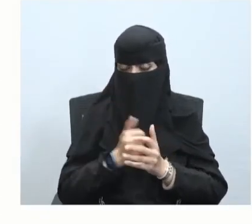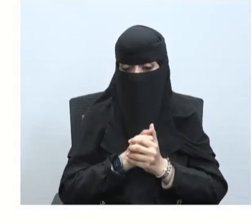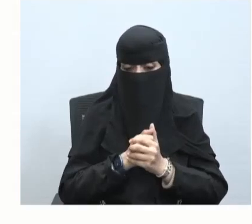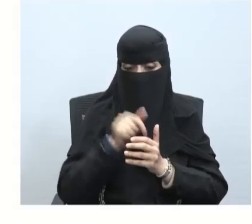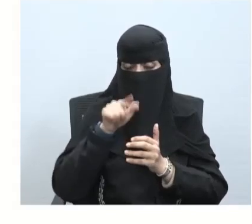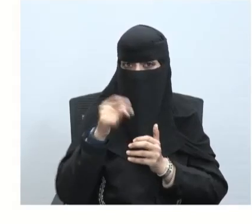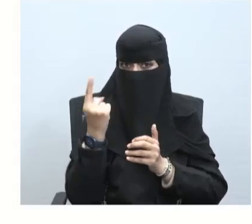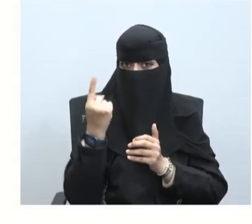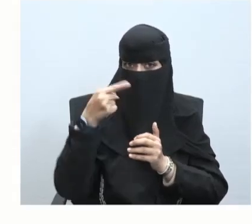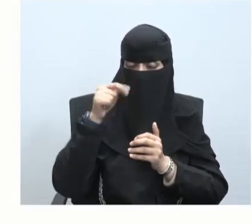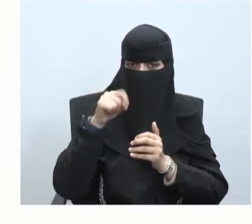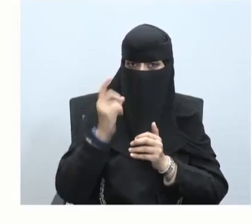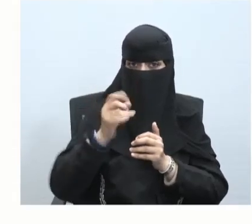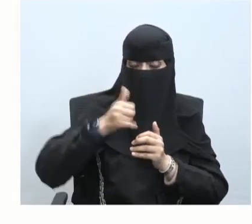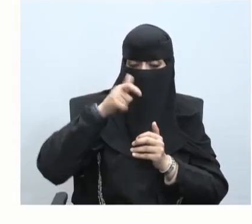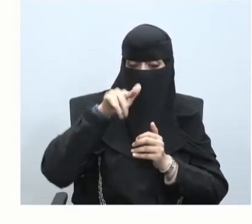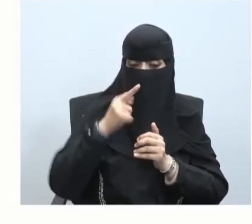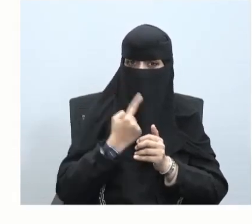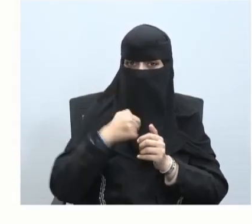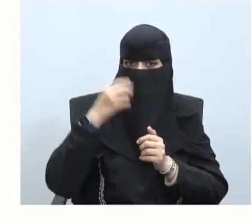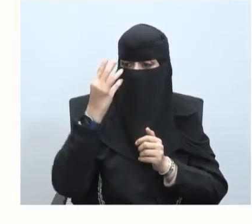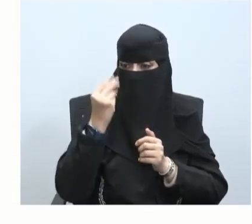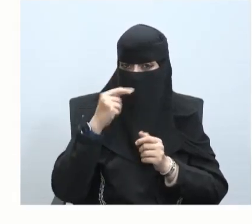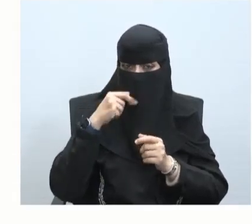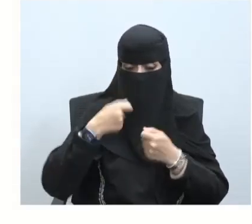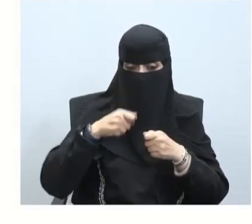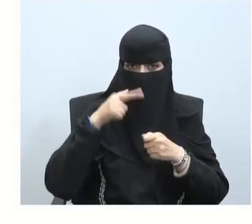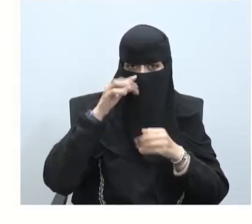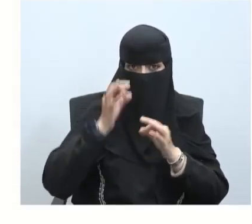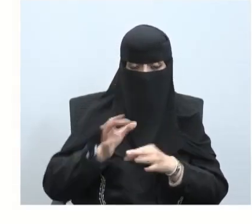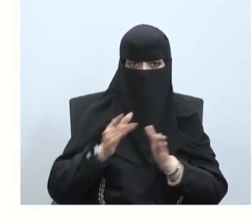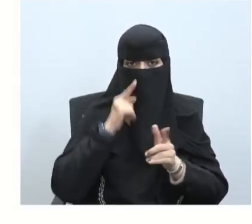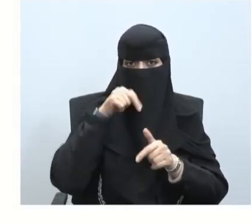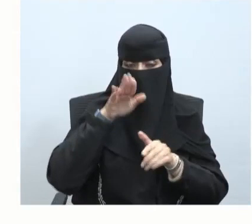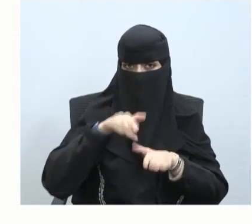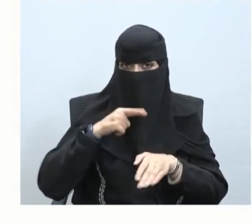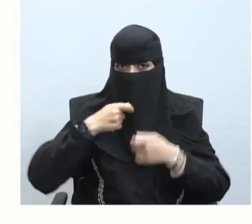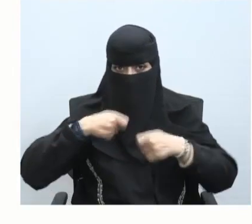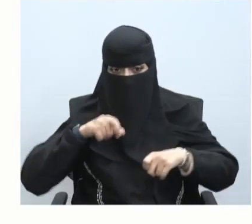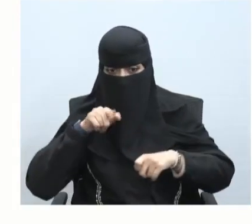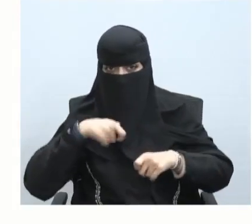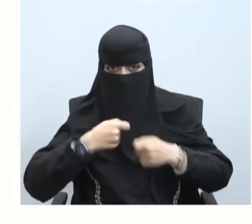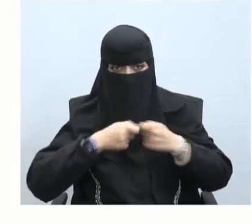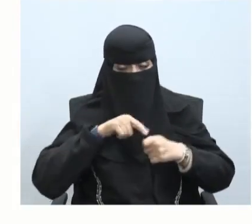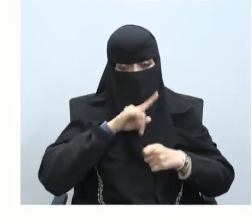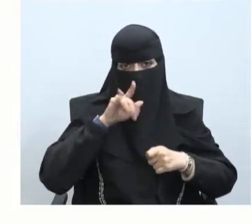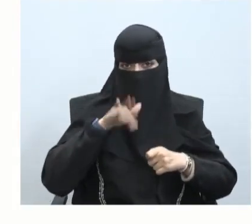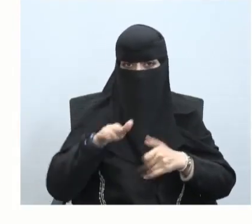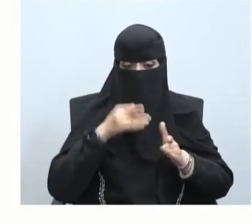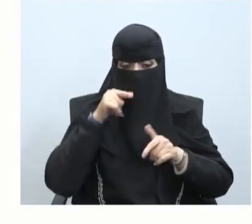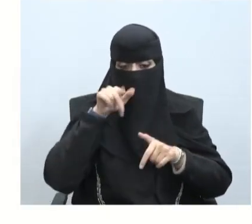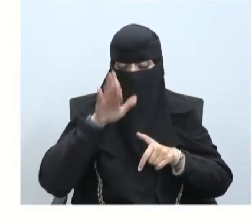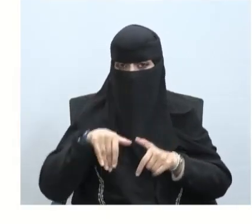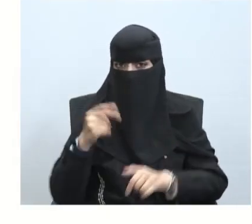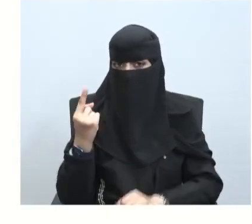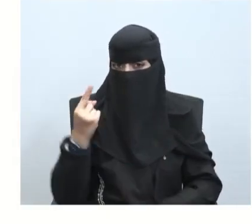11 ريالا طيب نريد ان نعد هذه النقود ونتاكد هل تكفي لشراء هذه اللعبه ام لا هنا